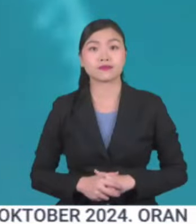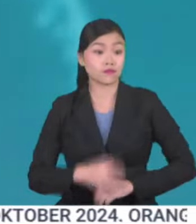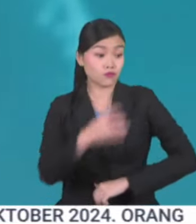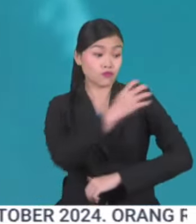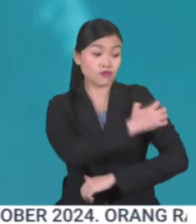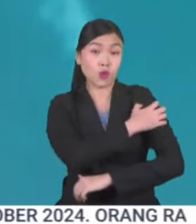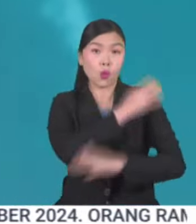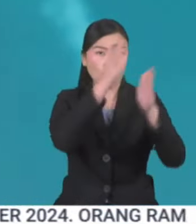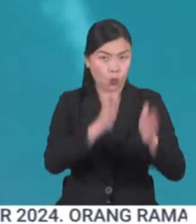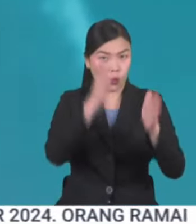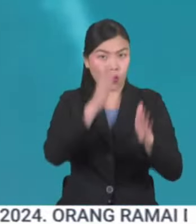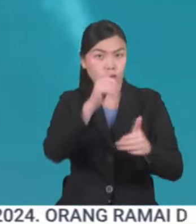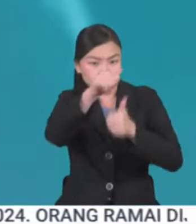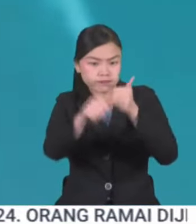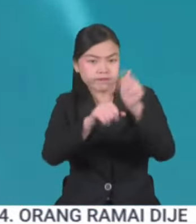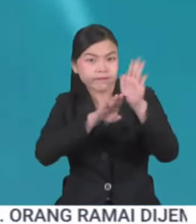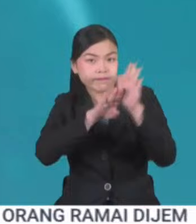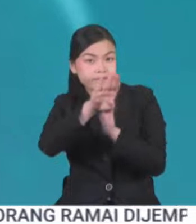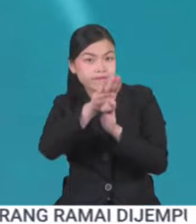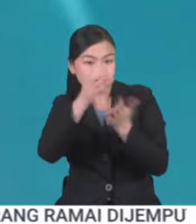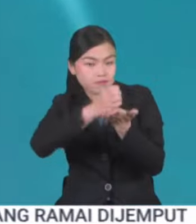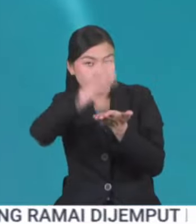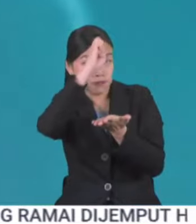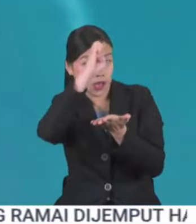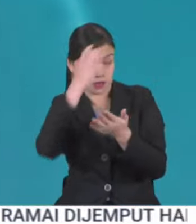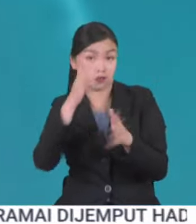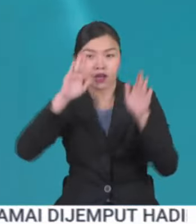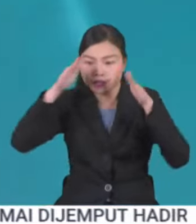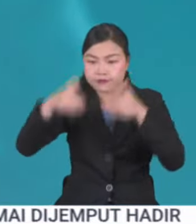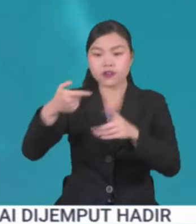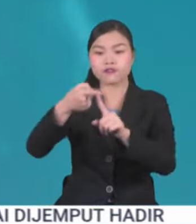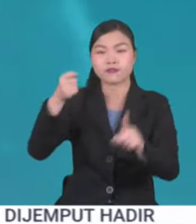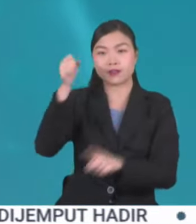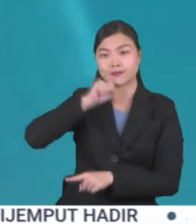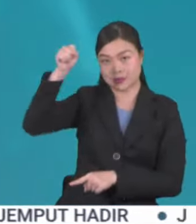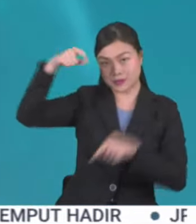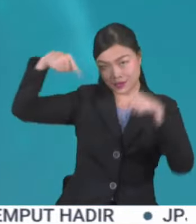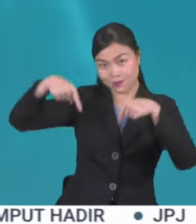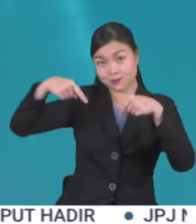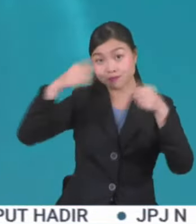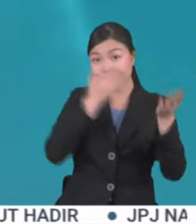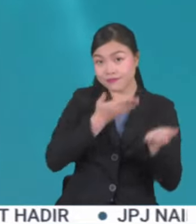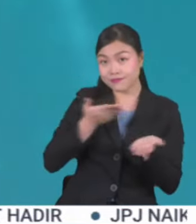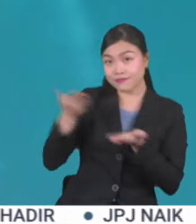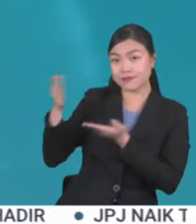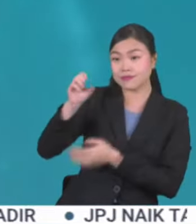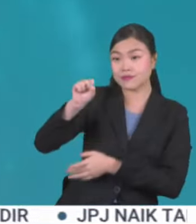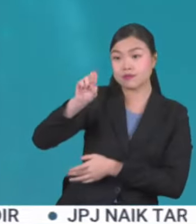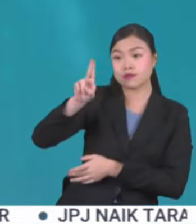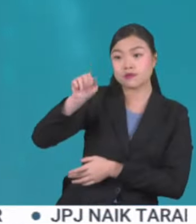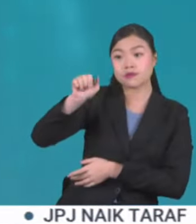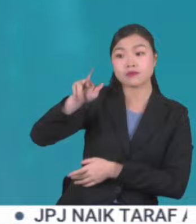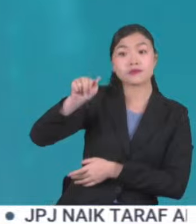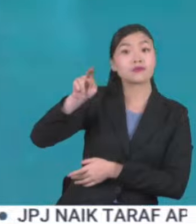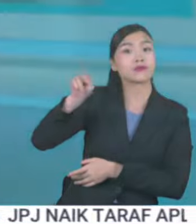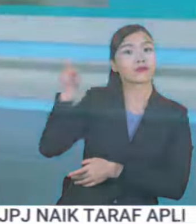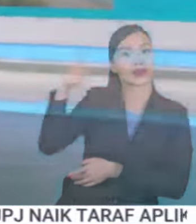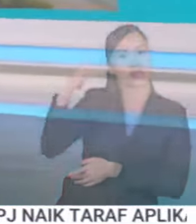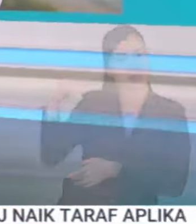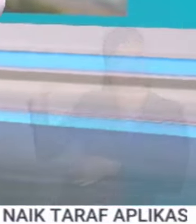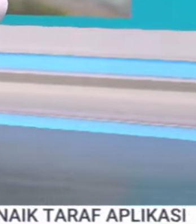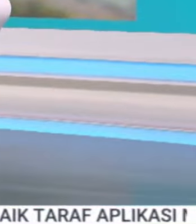Perkasa modal Insan menerusi pembangunan pendidikan itu antara Fokus dari negeri Sabah butiranya langsung bersama suaran Shah di Kota